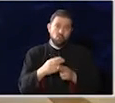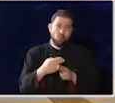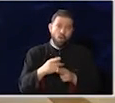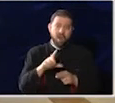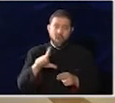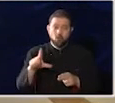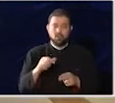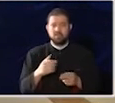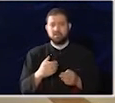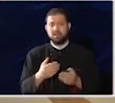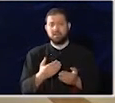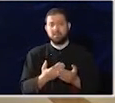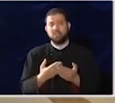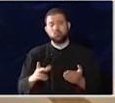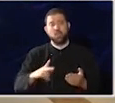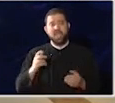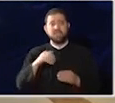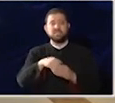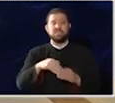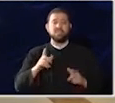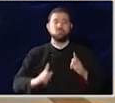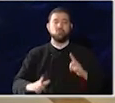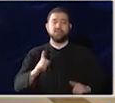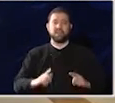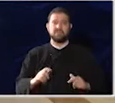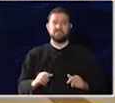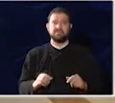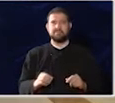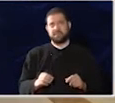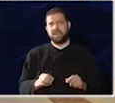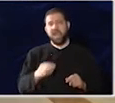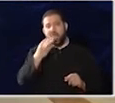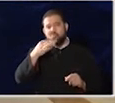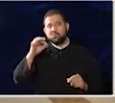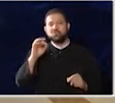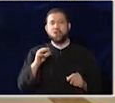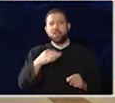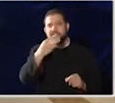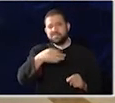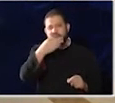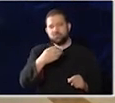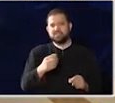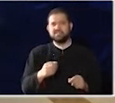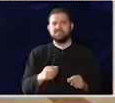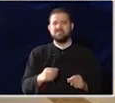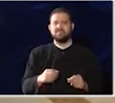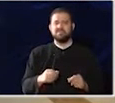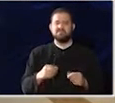sau pentru faptul că este în suferință. Simplu spus,